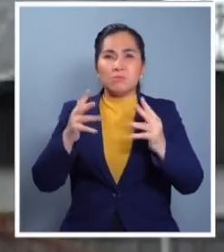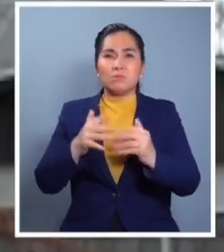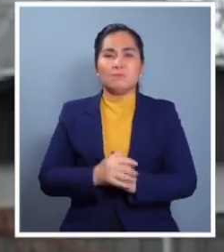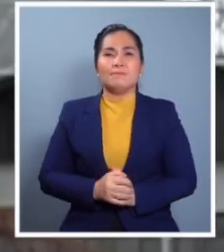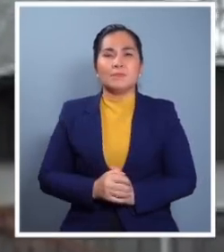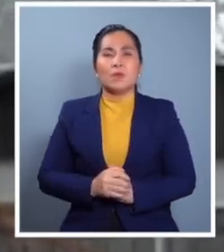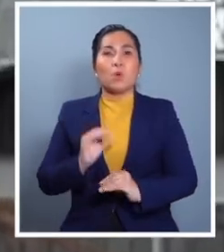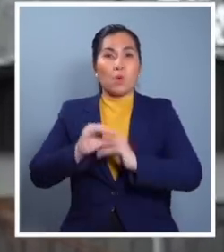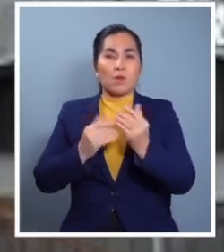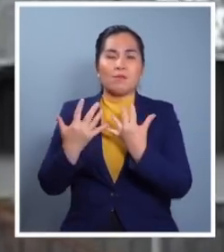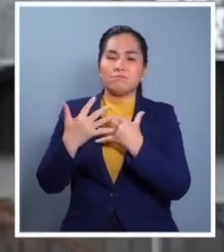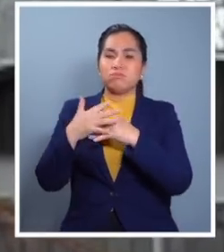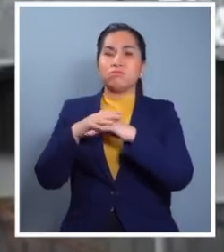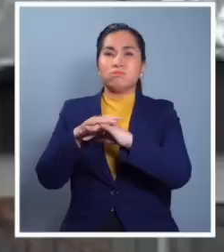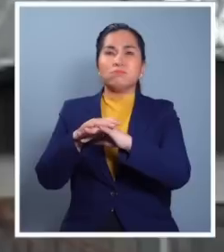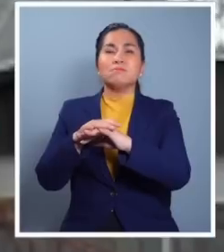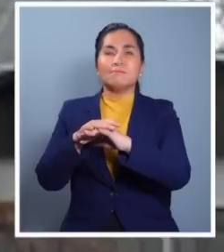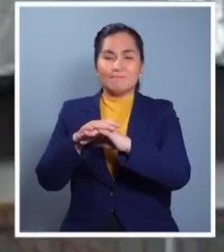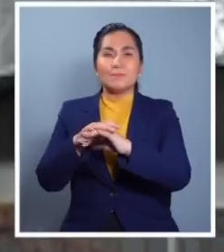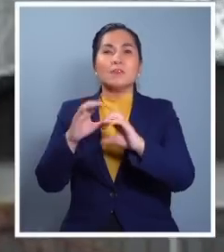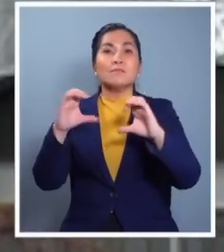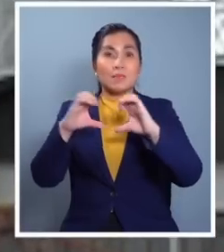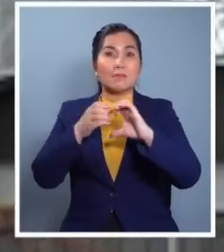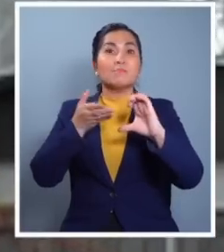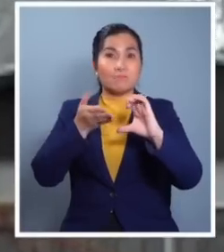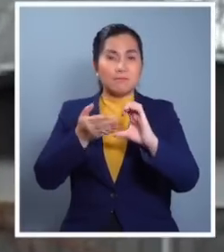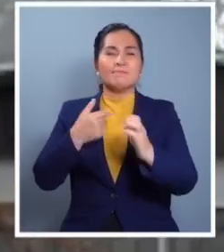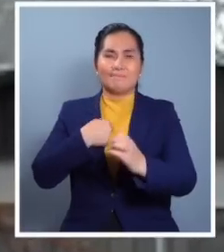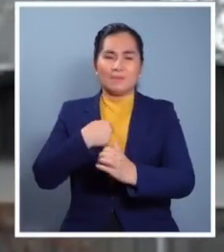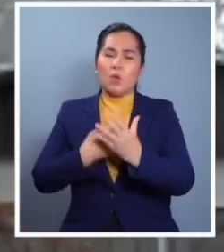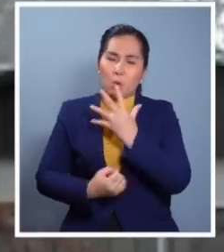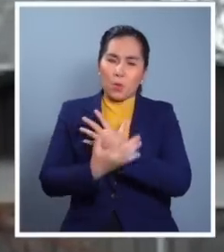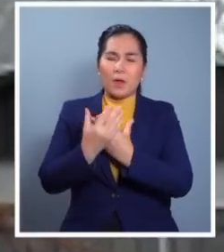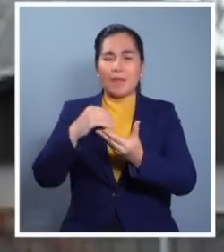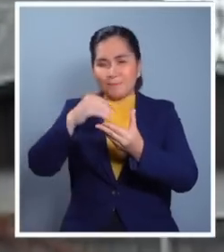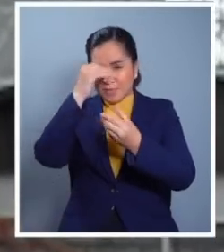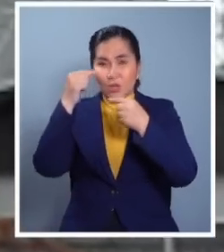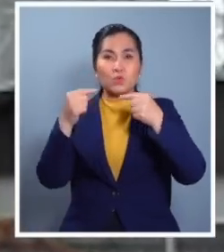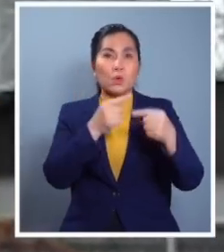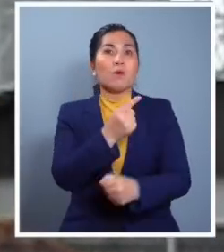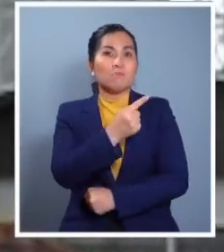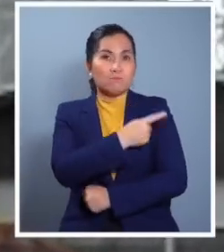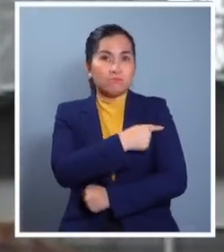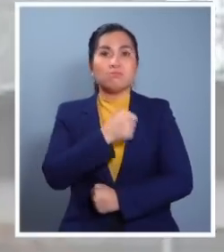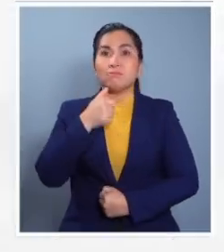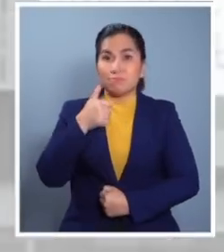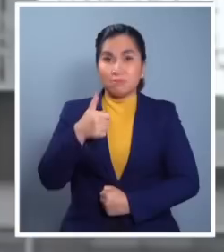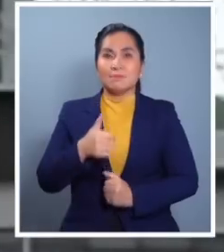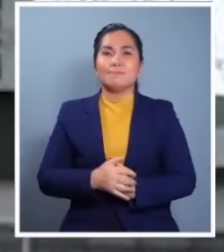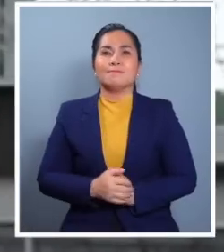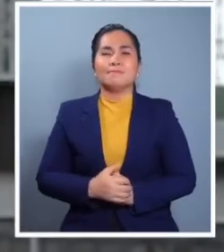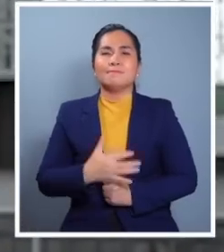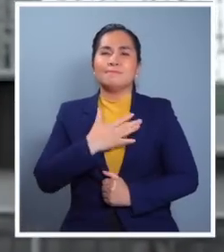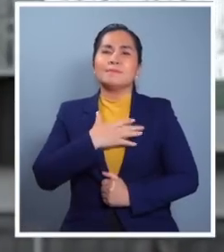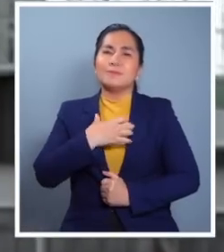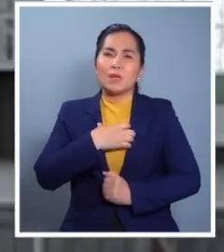หลังจากที่กับผมได้เข้าโครงการสัญญาไทยสู่ใจใต้กับผมได้รับโอกาสในการศึกษาต่อในระดับปริญญาตรีผมข